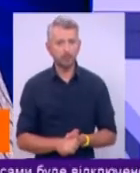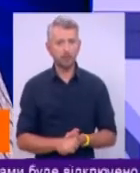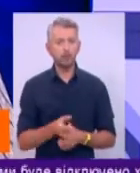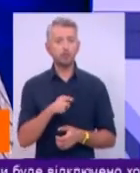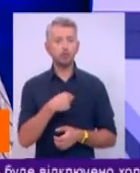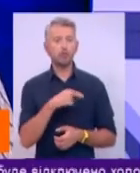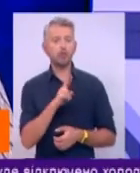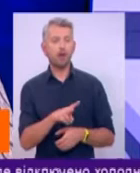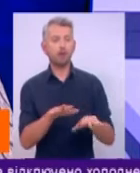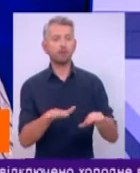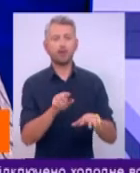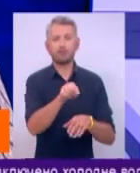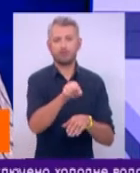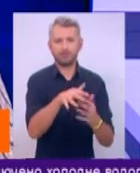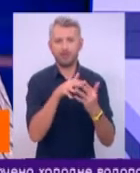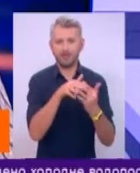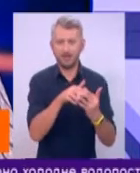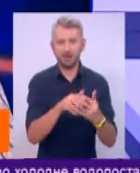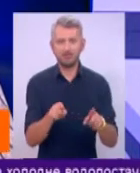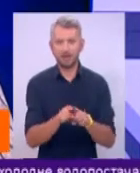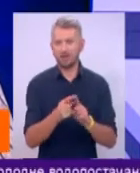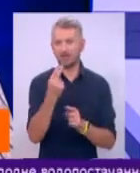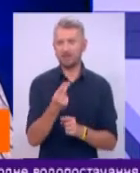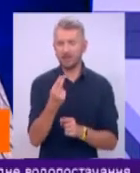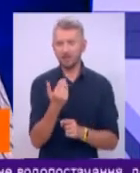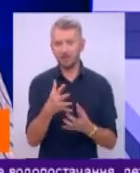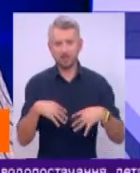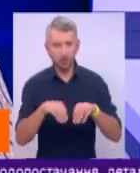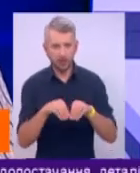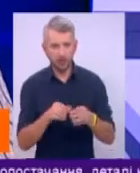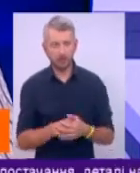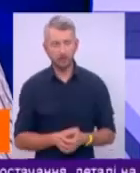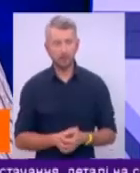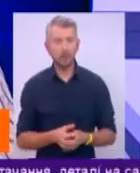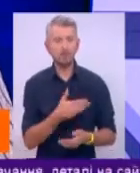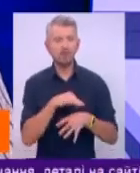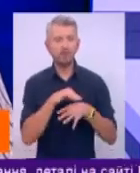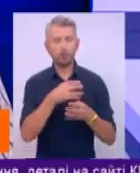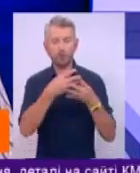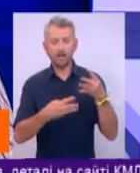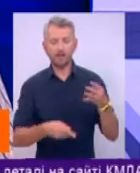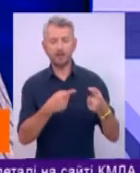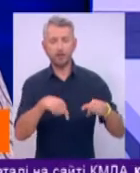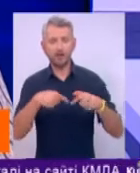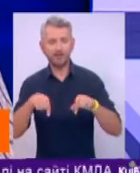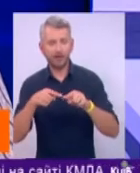Причому як на позиціях, так і з цивільними, з їх родинами. Ми ведемо реєстр організацій,